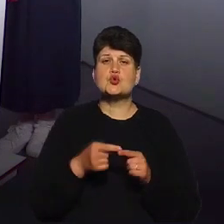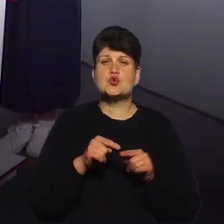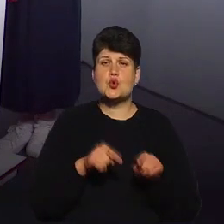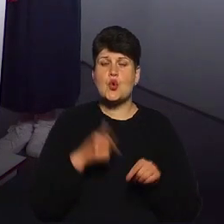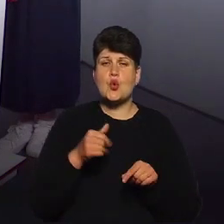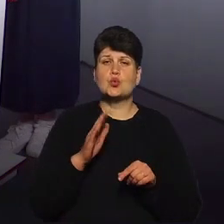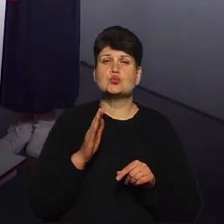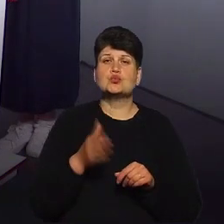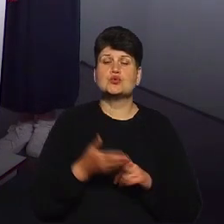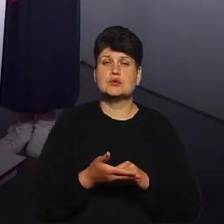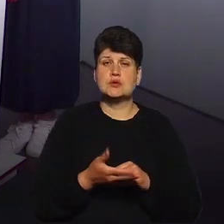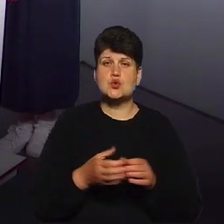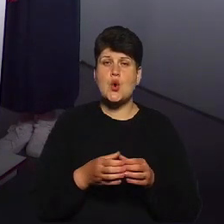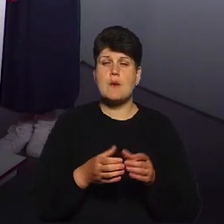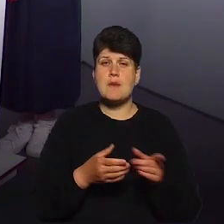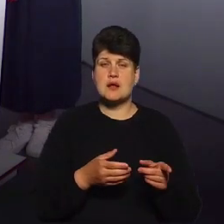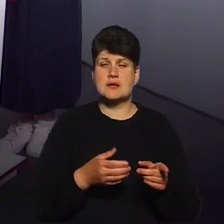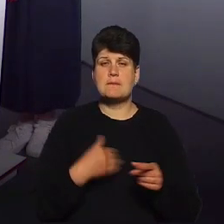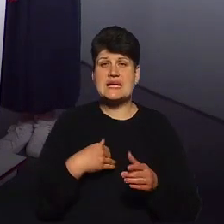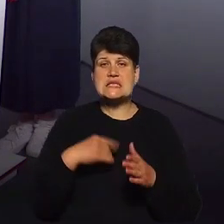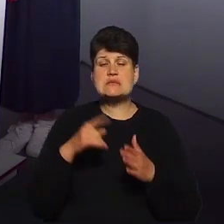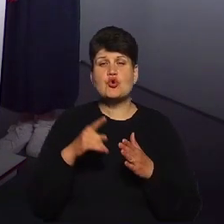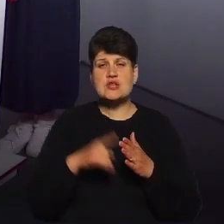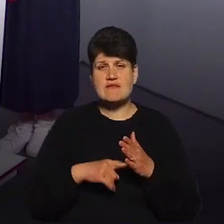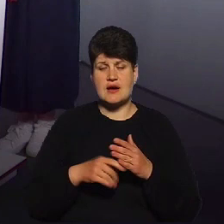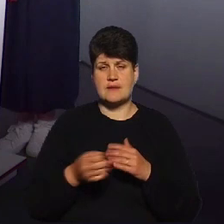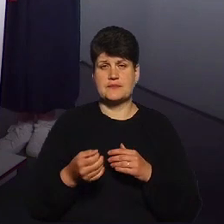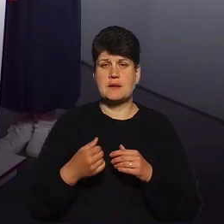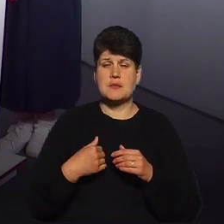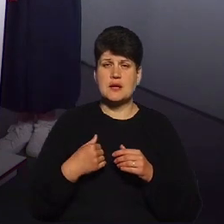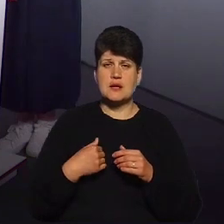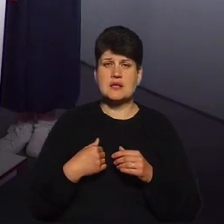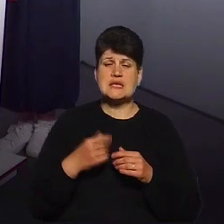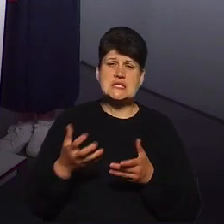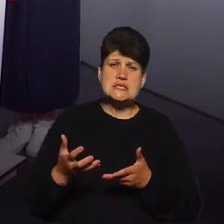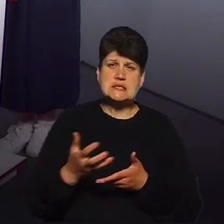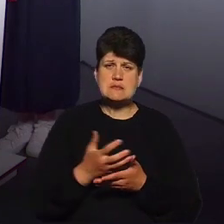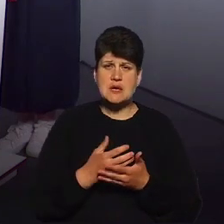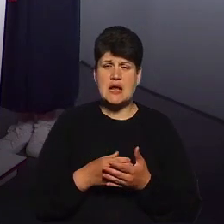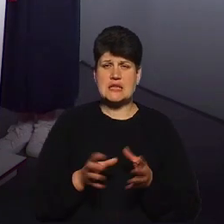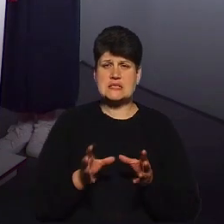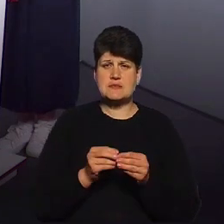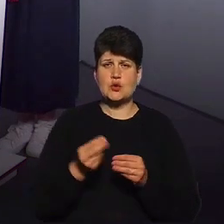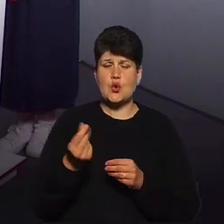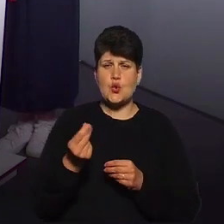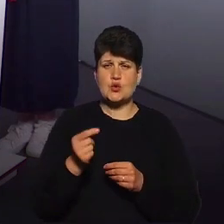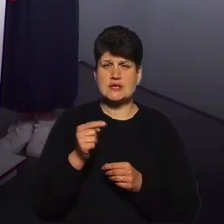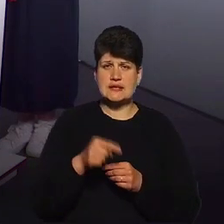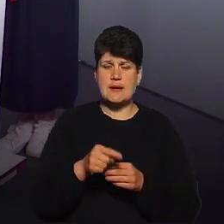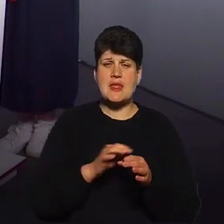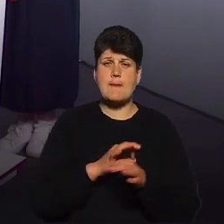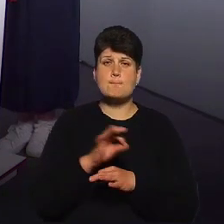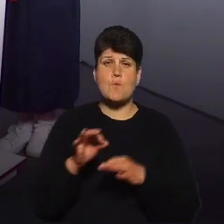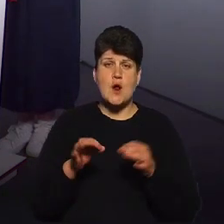громади? Ну, ми сподіваємося. А як такого до цього не було ніякого фінансування? Ну, ми збирали і спільно коштом там, але на самі проекти. А так, угу, то